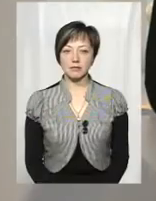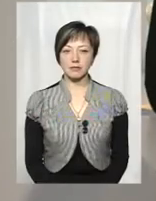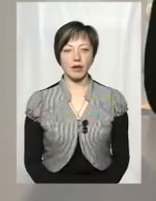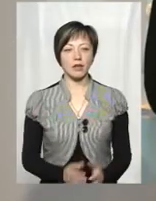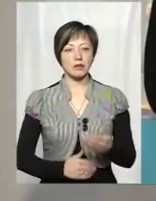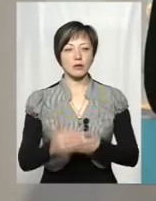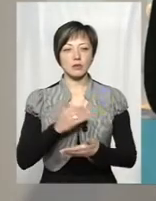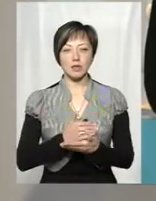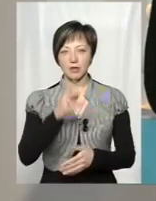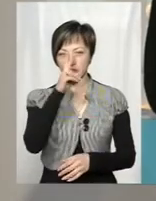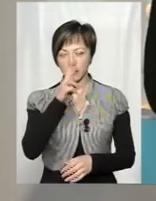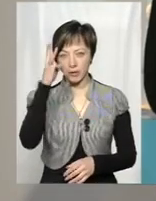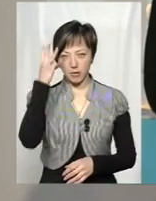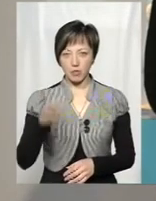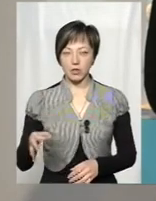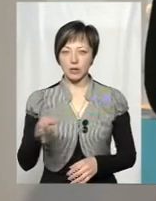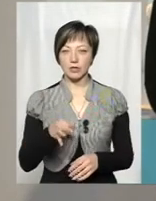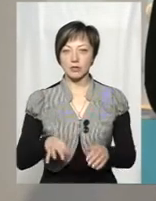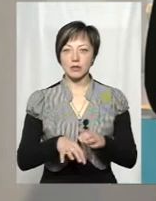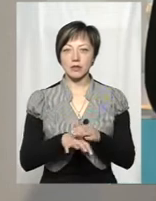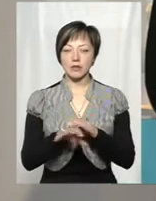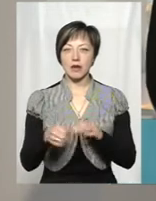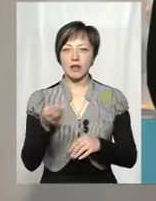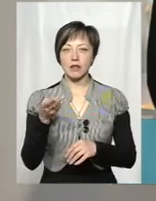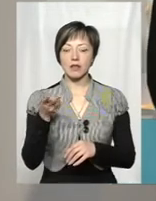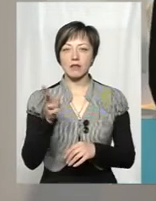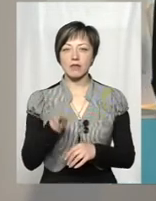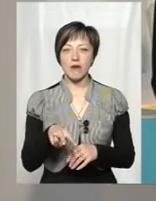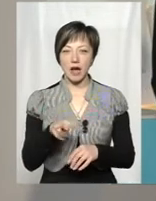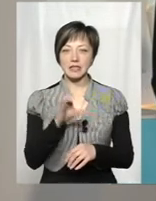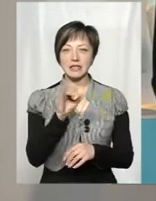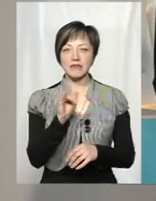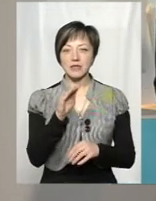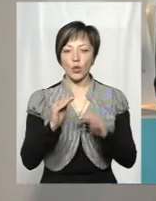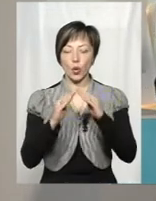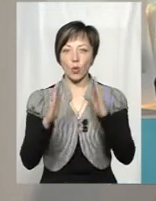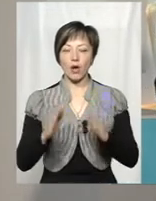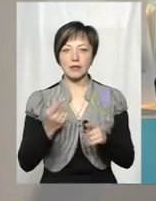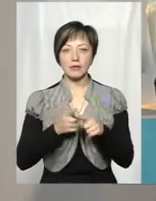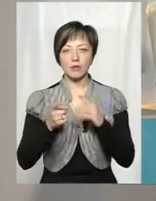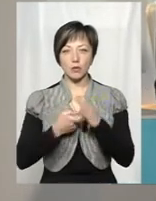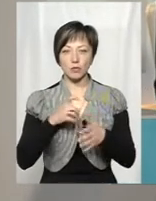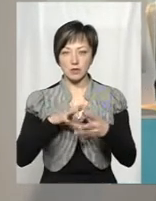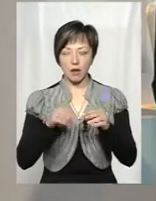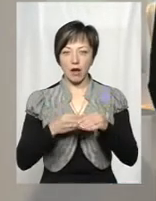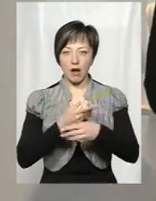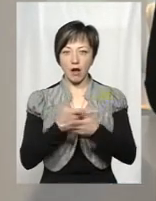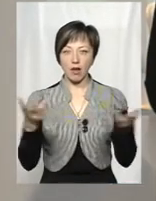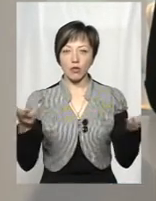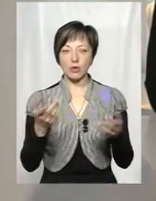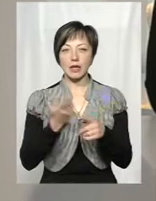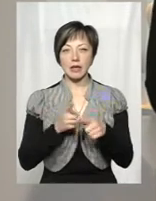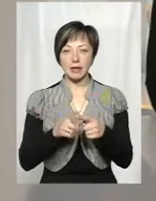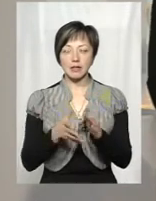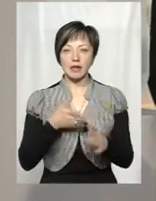За останні 2 місяці на Хмельниччині розікрадено 2 скіфські кургани, і це лише ті, про які стало відомо загалу і стосовно яких надійшли